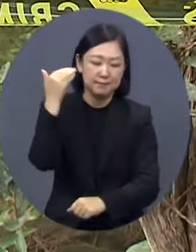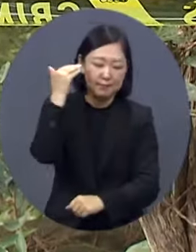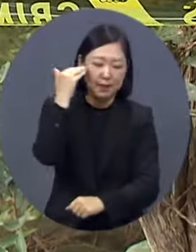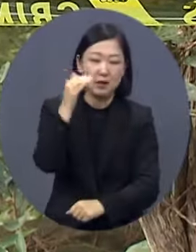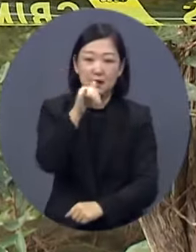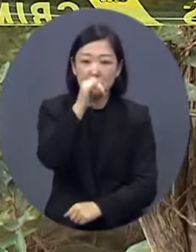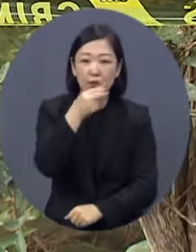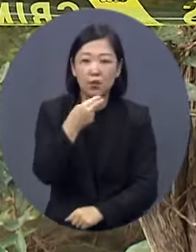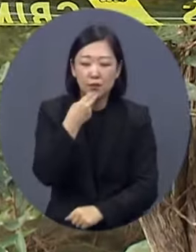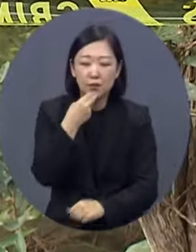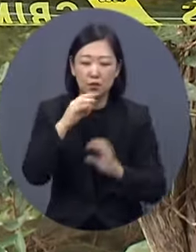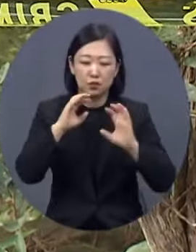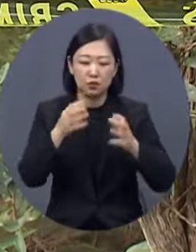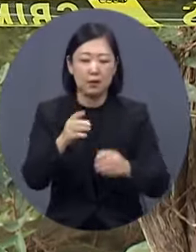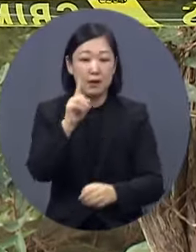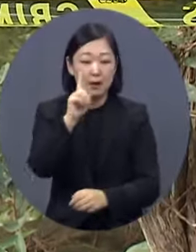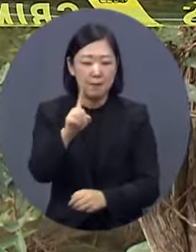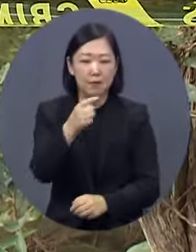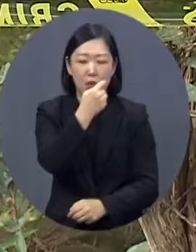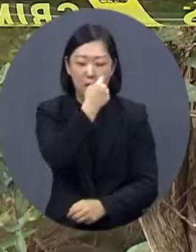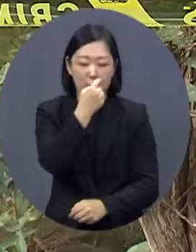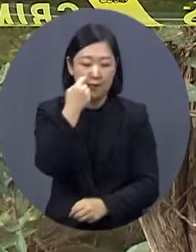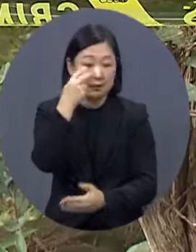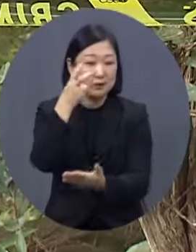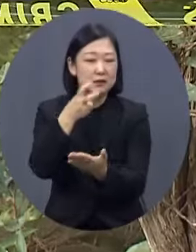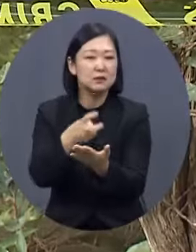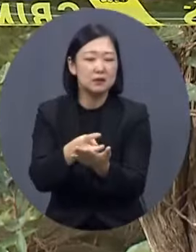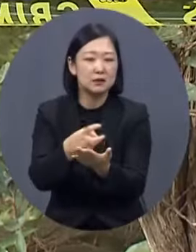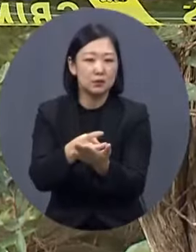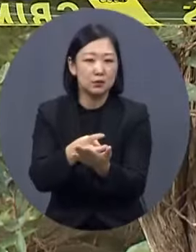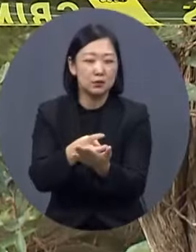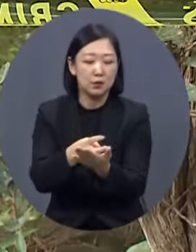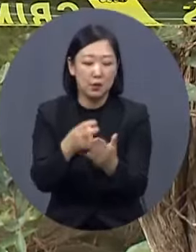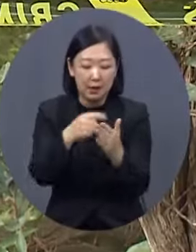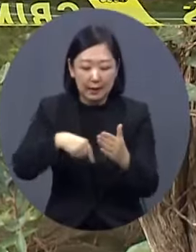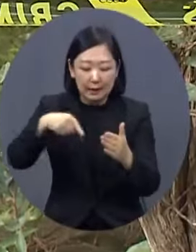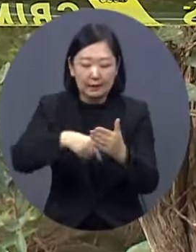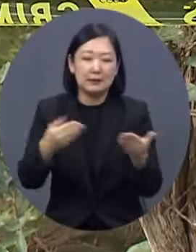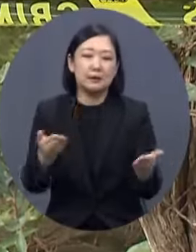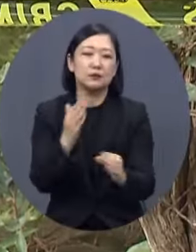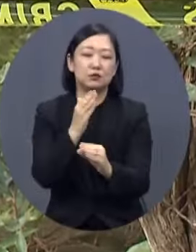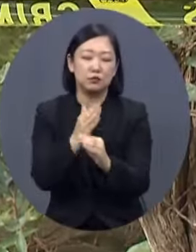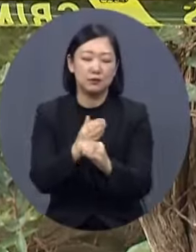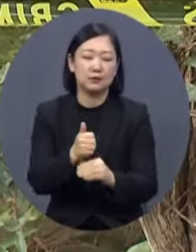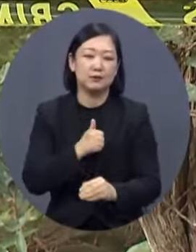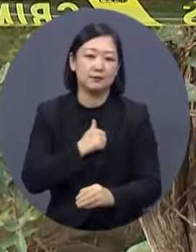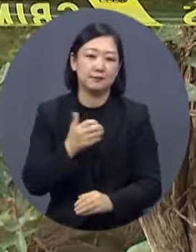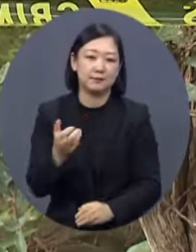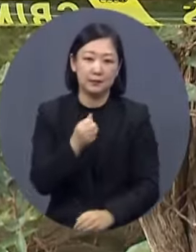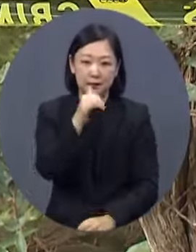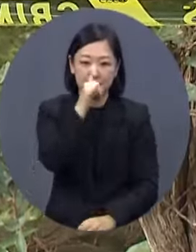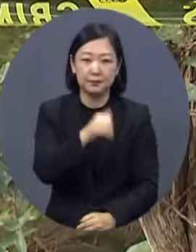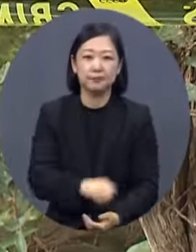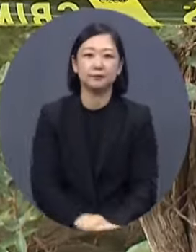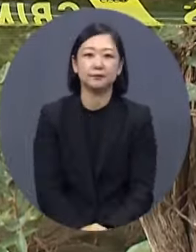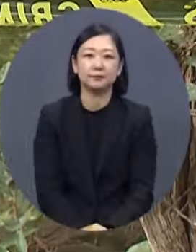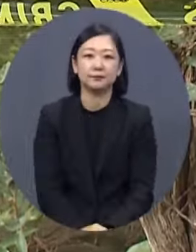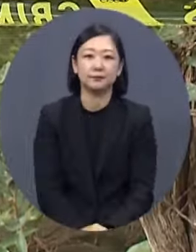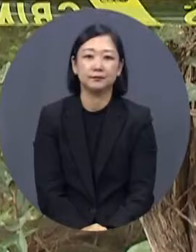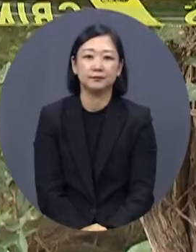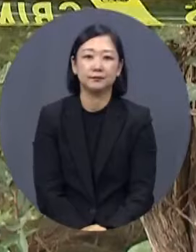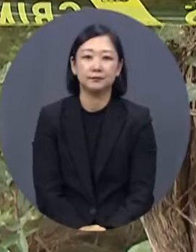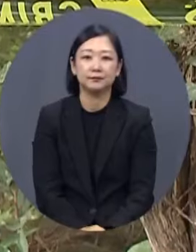건 없는지 국가에서 한번은 확인해야 되는 이런 제도가 이런 제도 안에서 또 일하고 있다는 게도 자부심이 있습니다